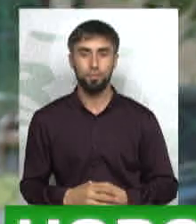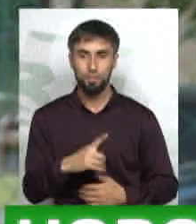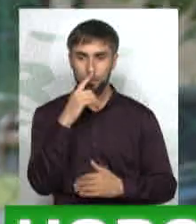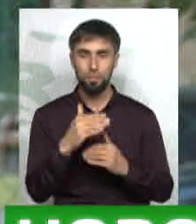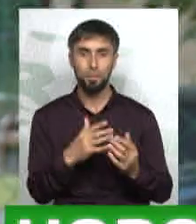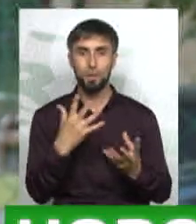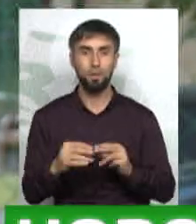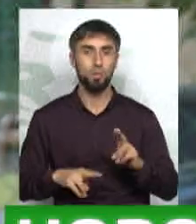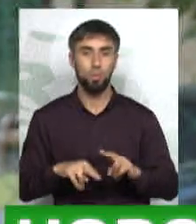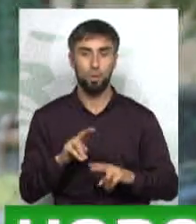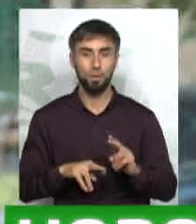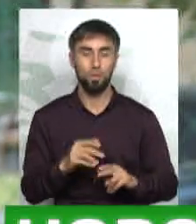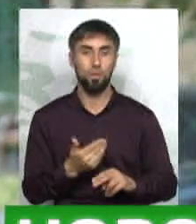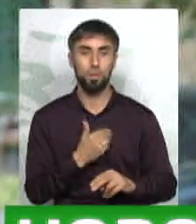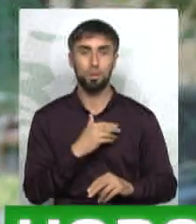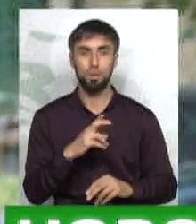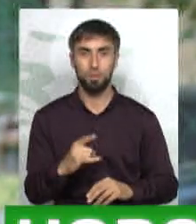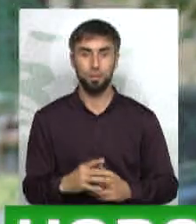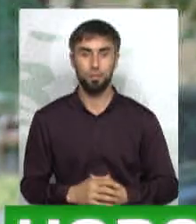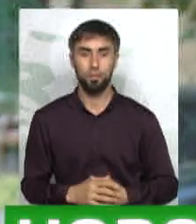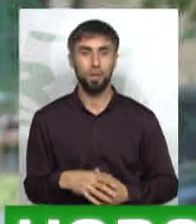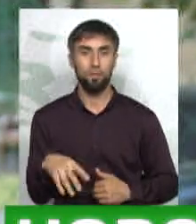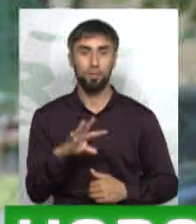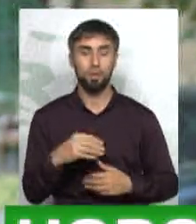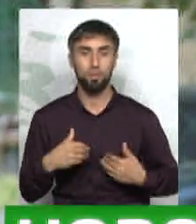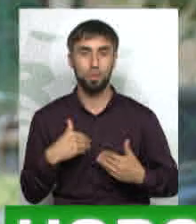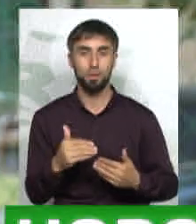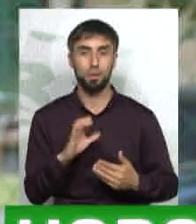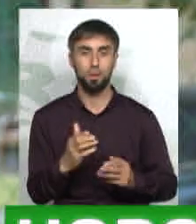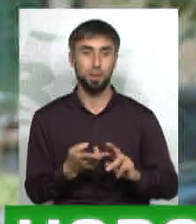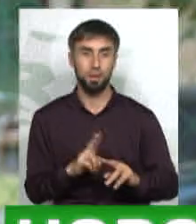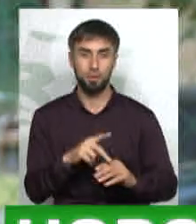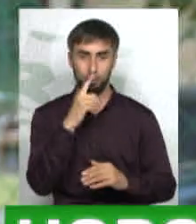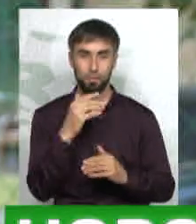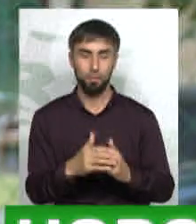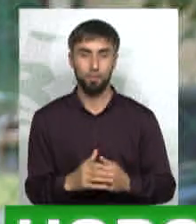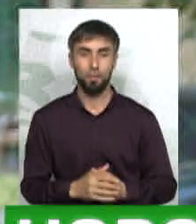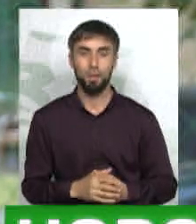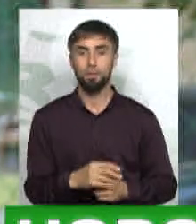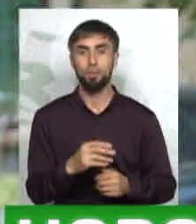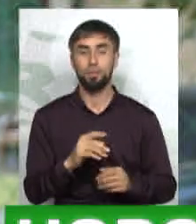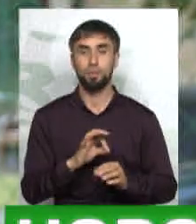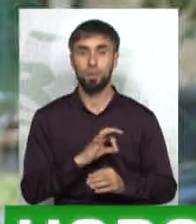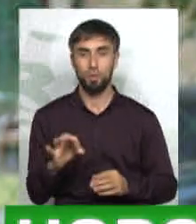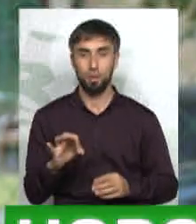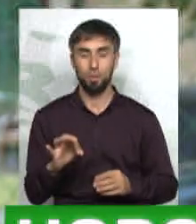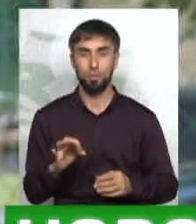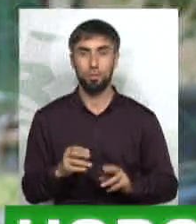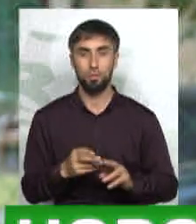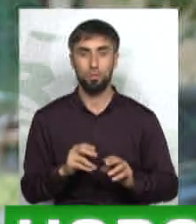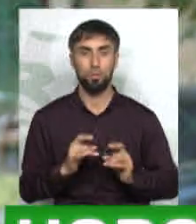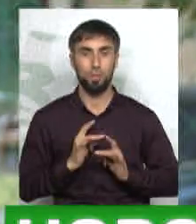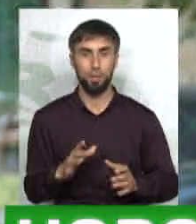В преддверии Дня строителя хотелось бы всех поздравить с этим наступающим замечательным праздником.